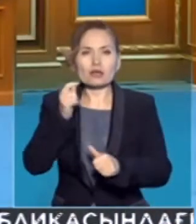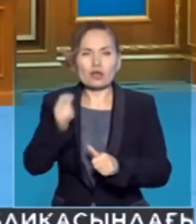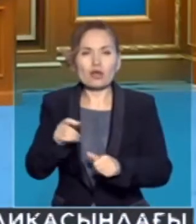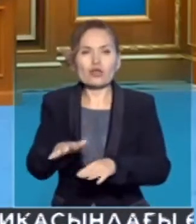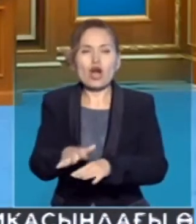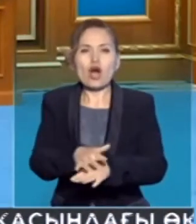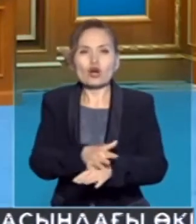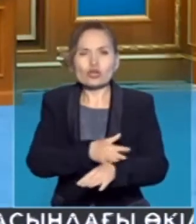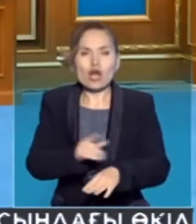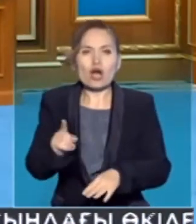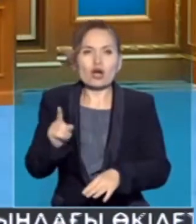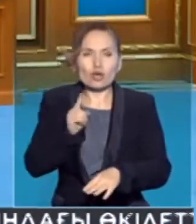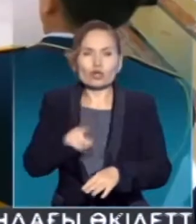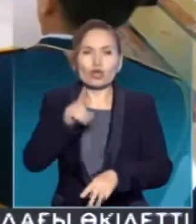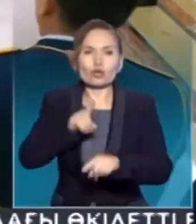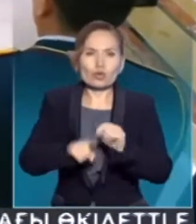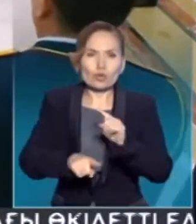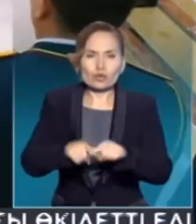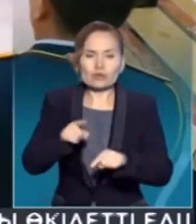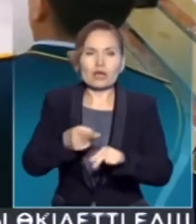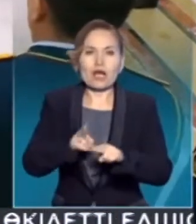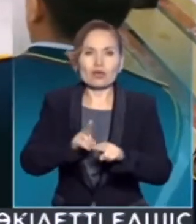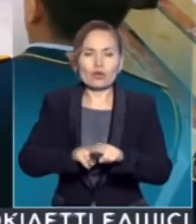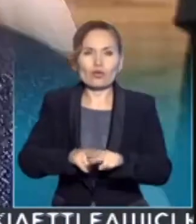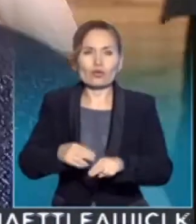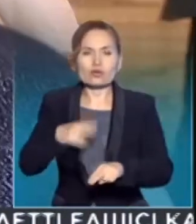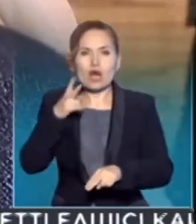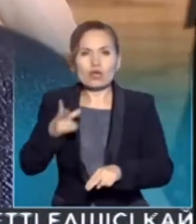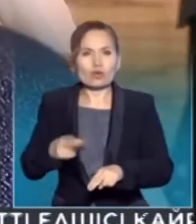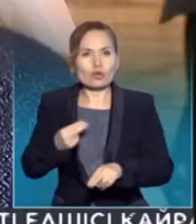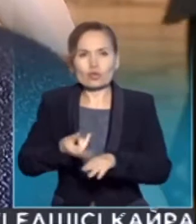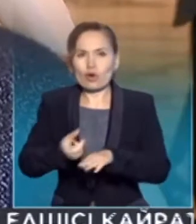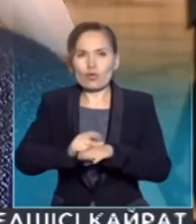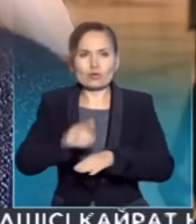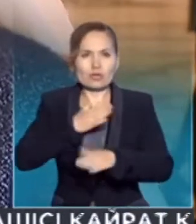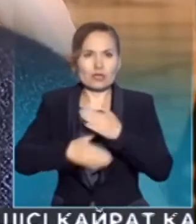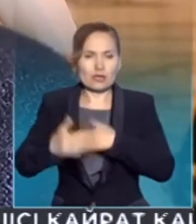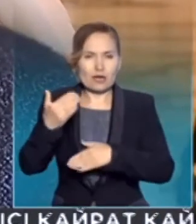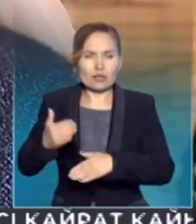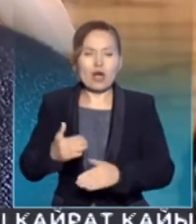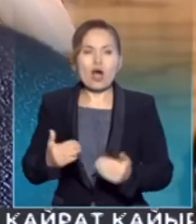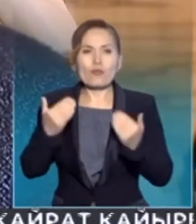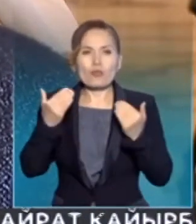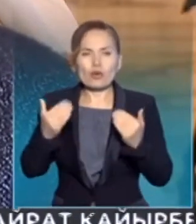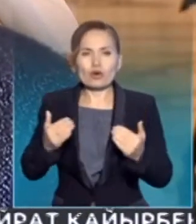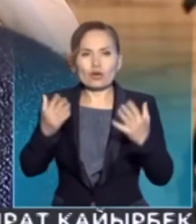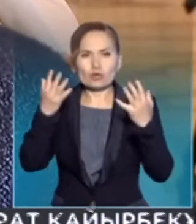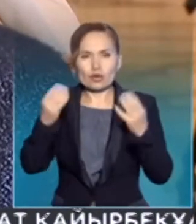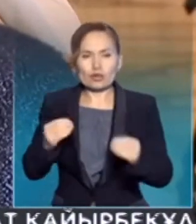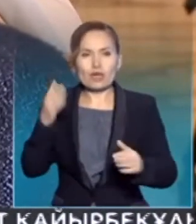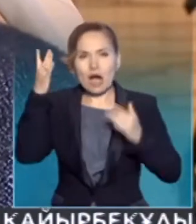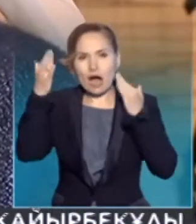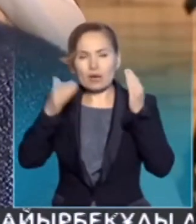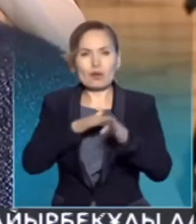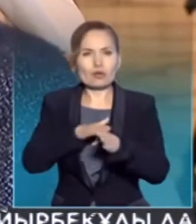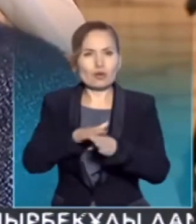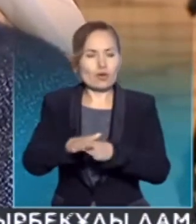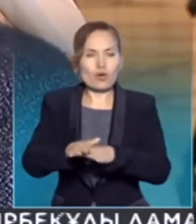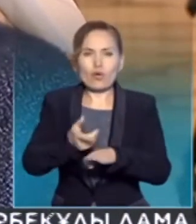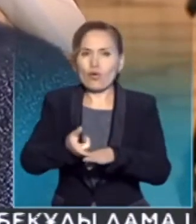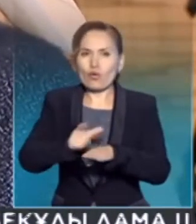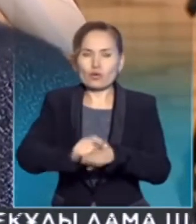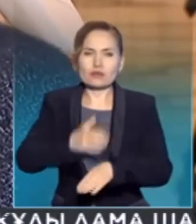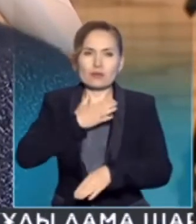күткен туыстарының қуанышында шек жоқ. Өзімнің арманым еді, мінекей арманым бүгін орындалғанын өзім сенемін